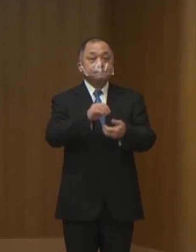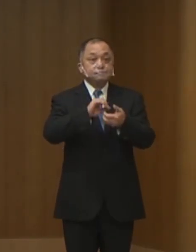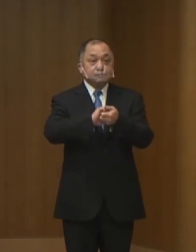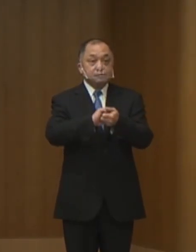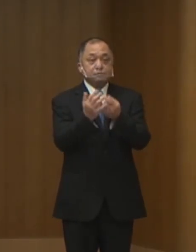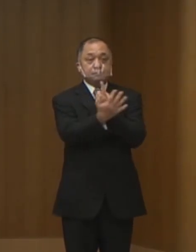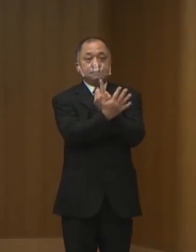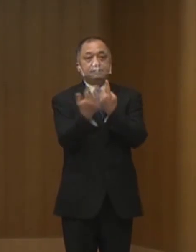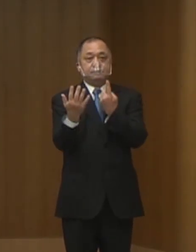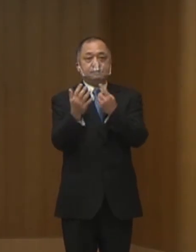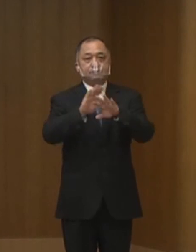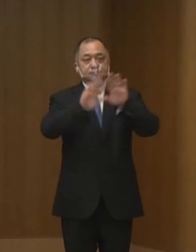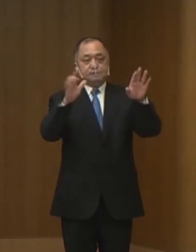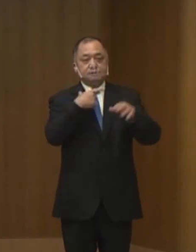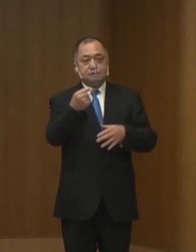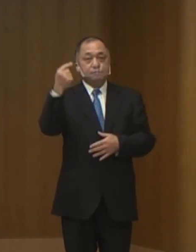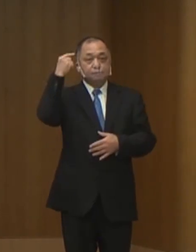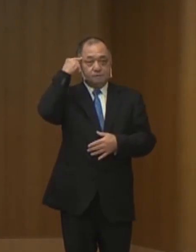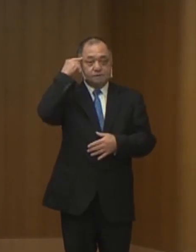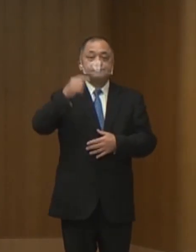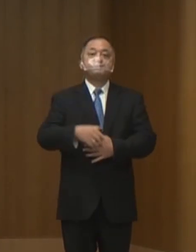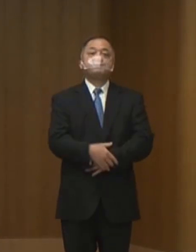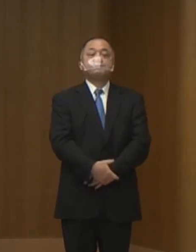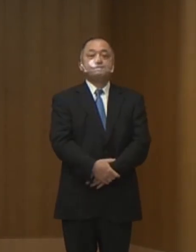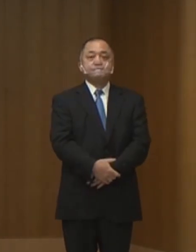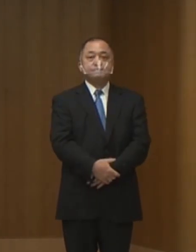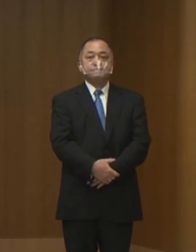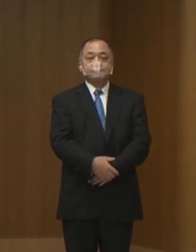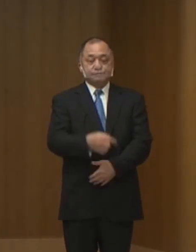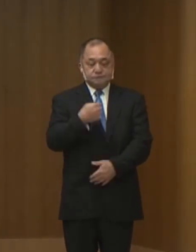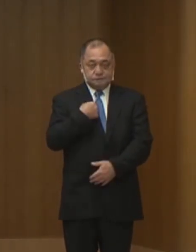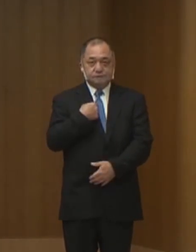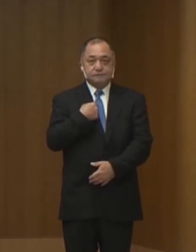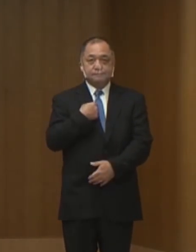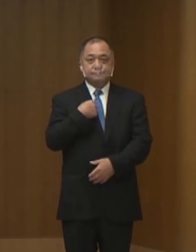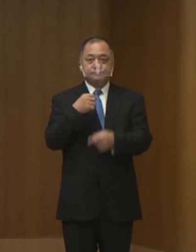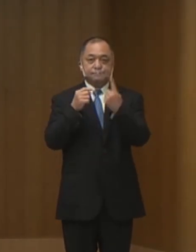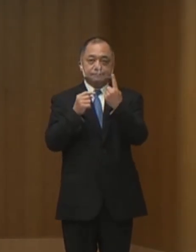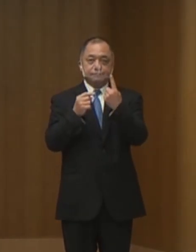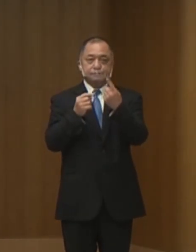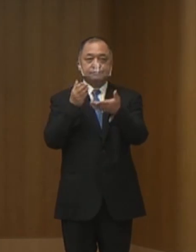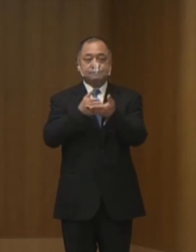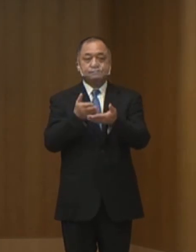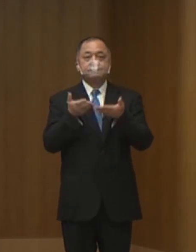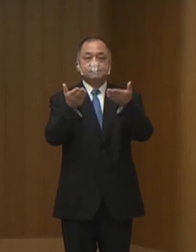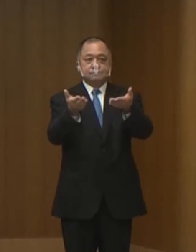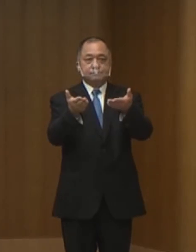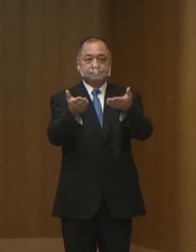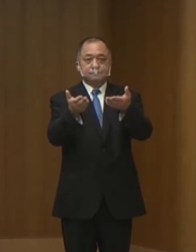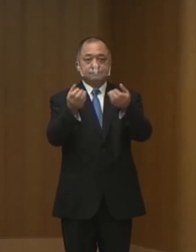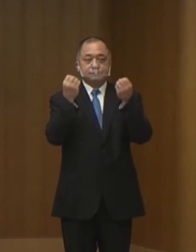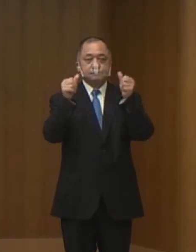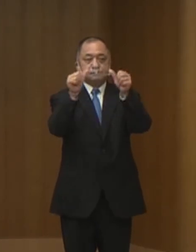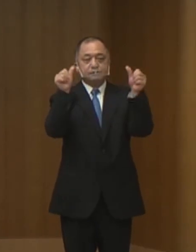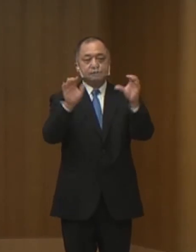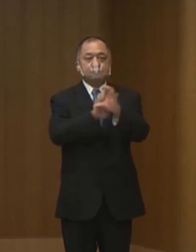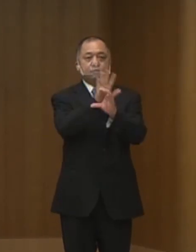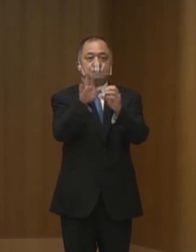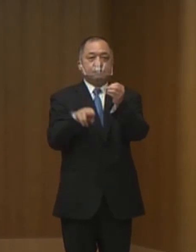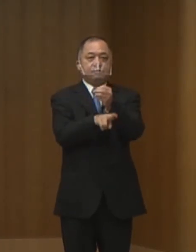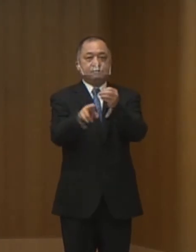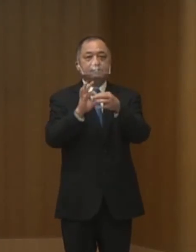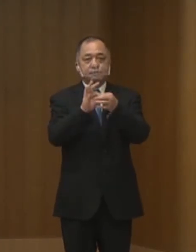記者会見始めさせていただきます。私から1点冒頭お話をさせていただきます。新型コロナウイルスに対